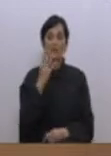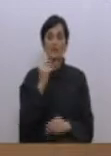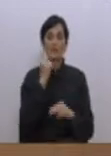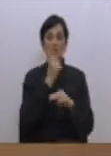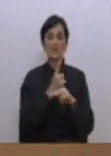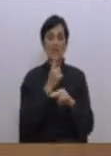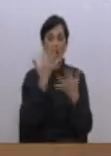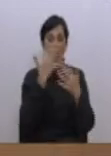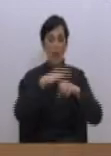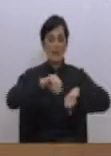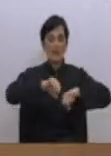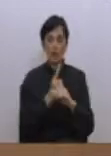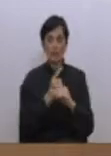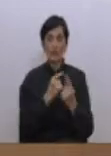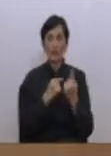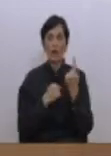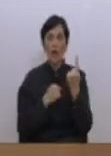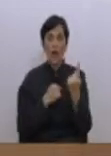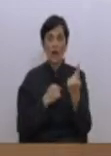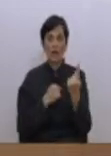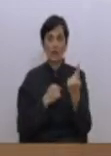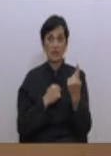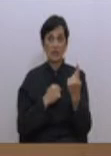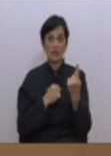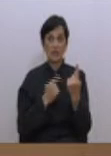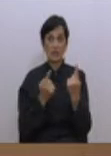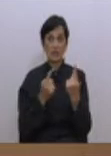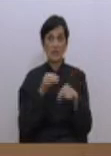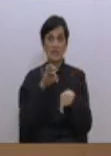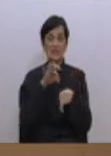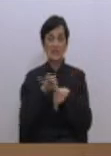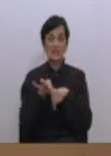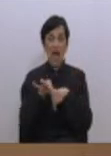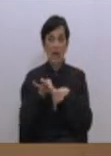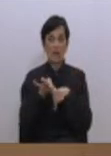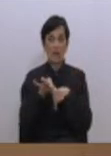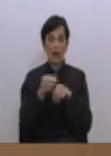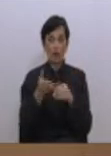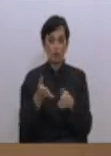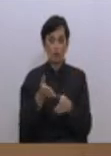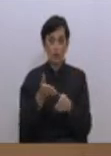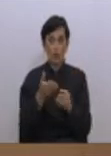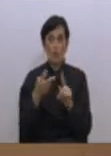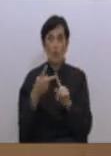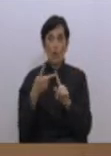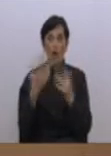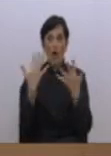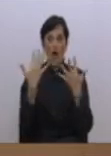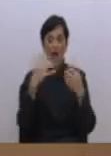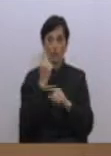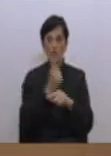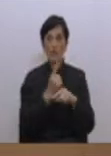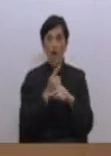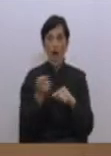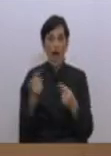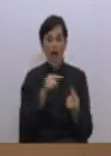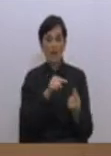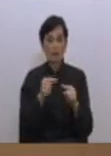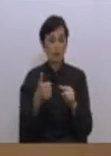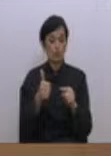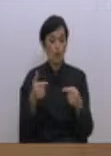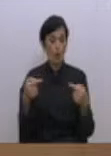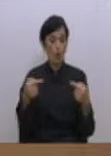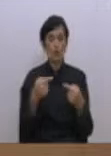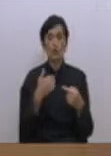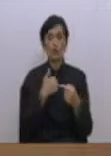xelebiș dăm provit. Tân, tăda dobaz gopza tân, xelebiș dăm provit rogom mukra băsere rogos tânța. Ce